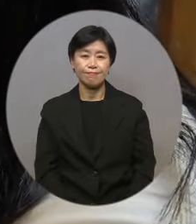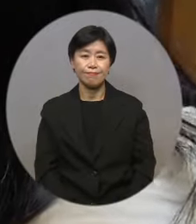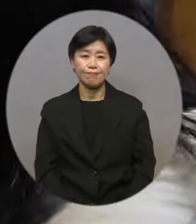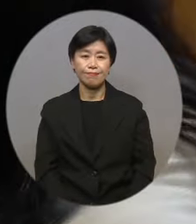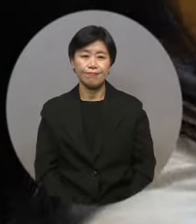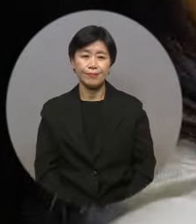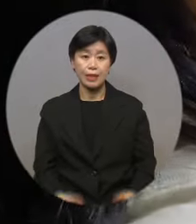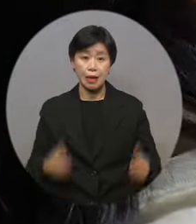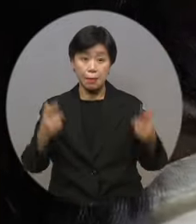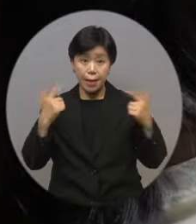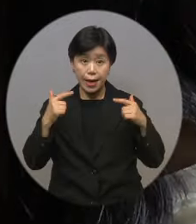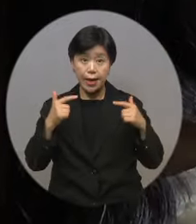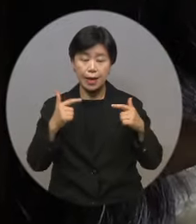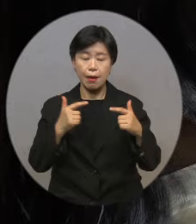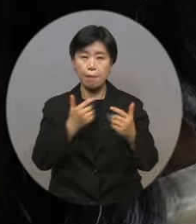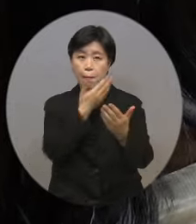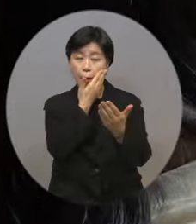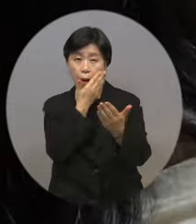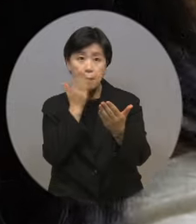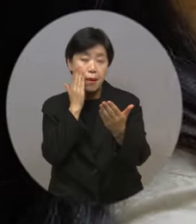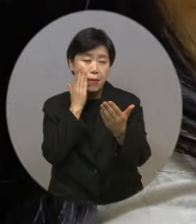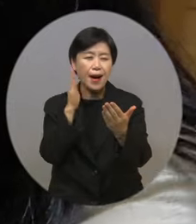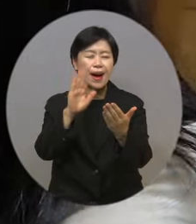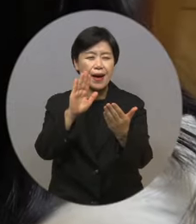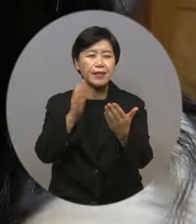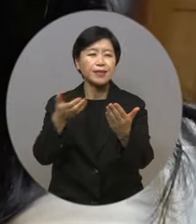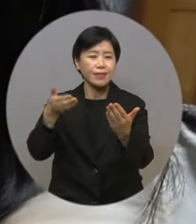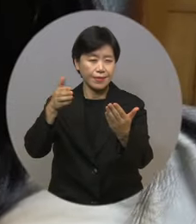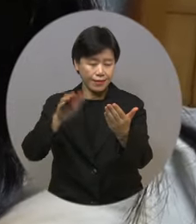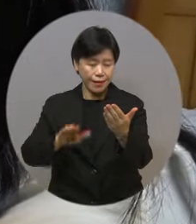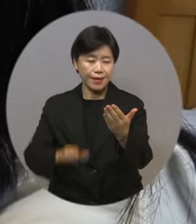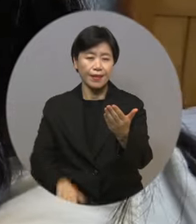오늘은 방송 촬영이 있어서